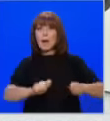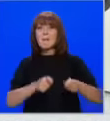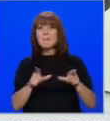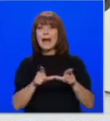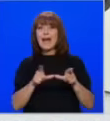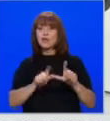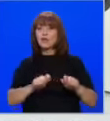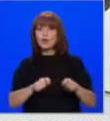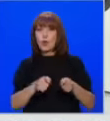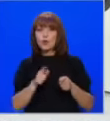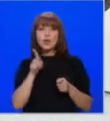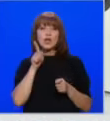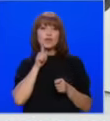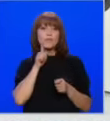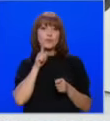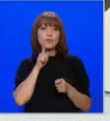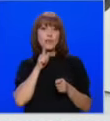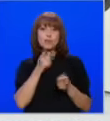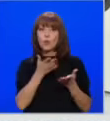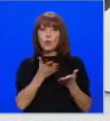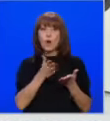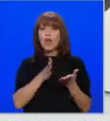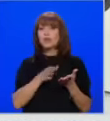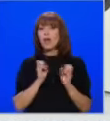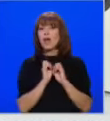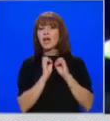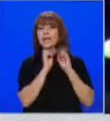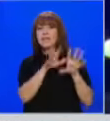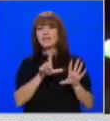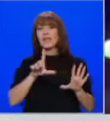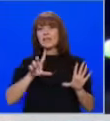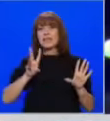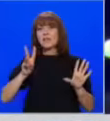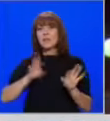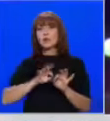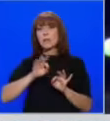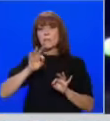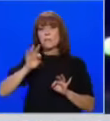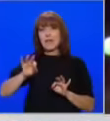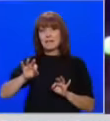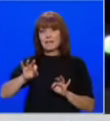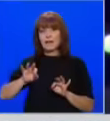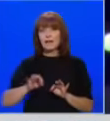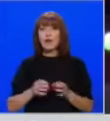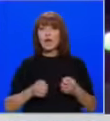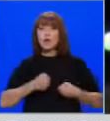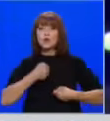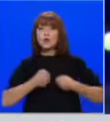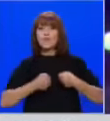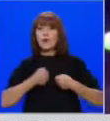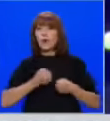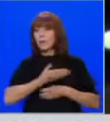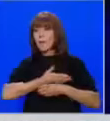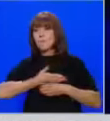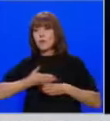съответно момчето, което беше изстреляно в някъде 7-8 метра до линията. Шофьора продължи с колата чак